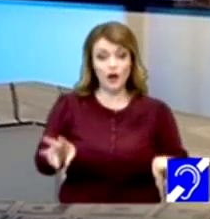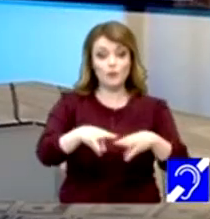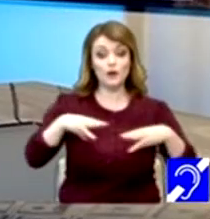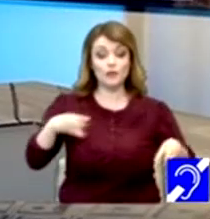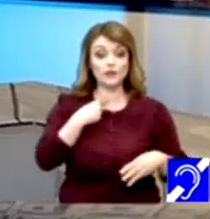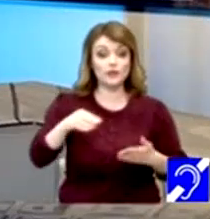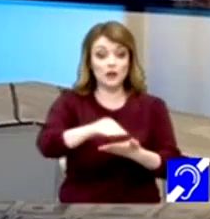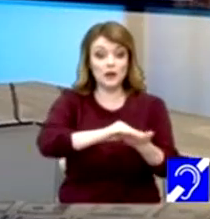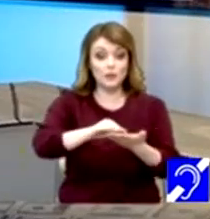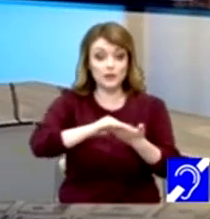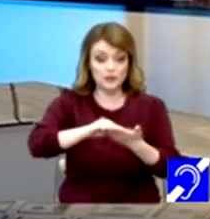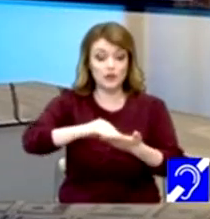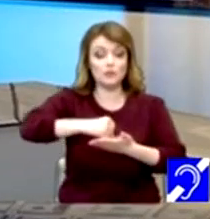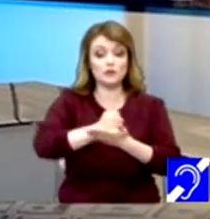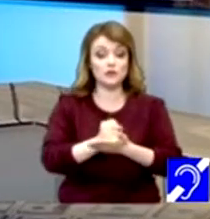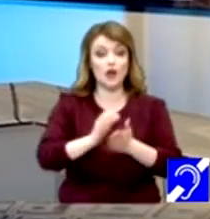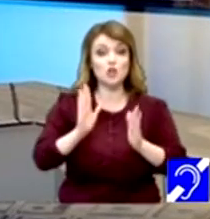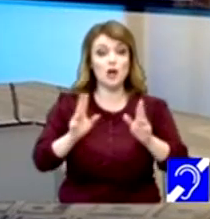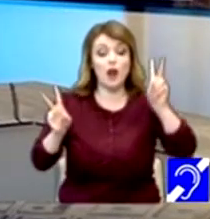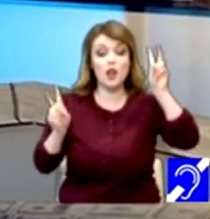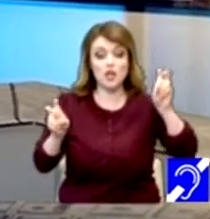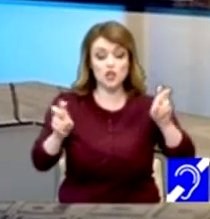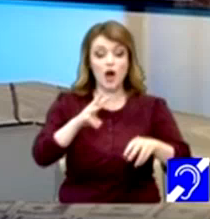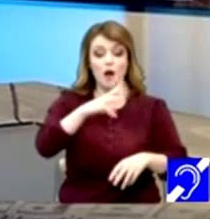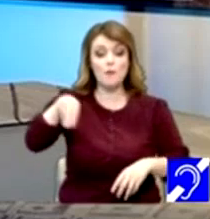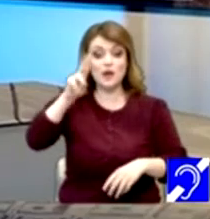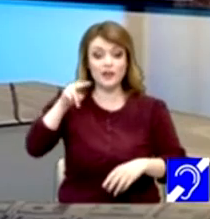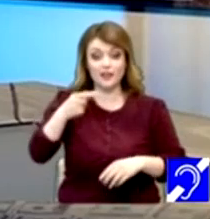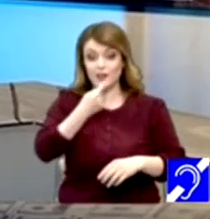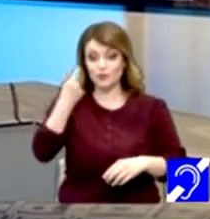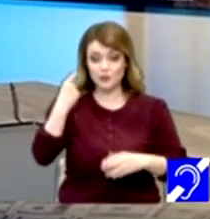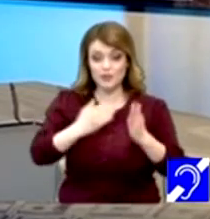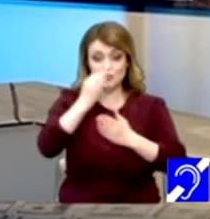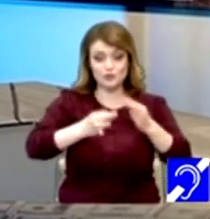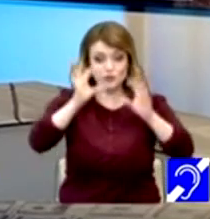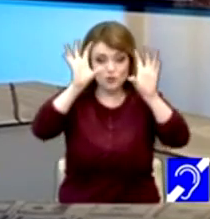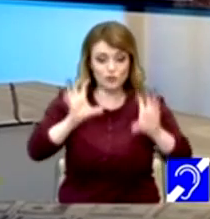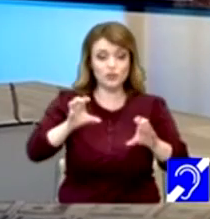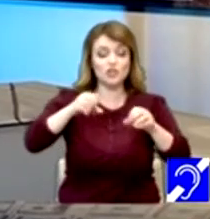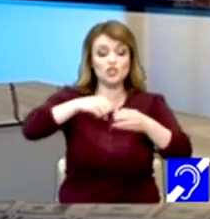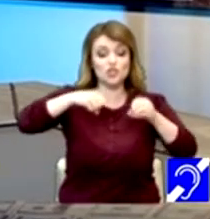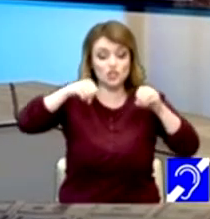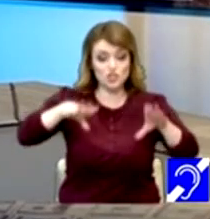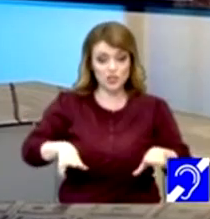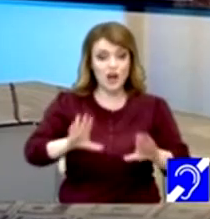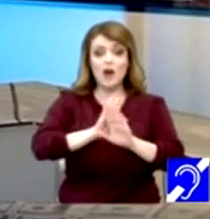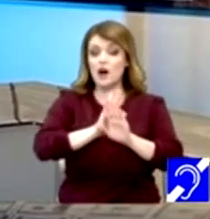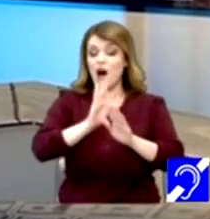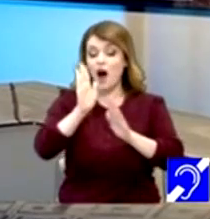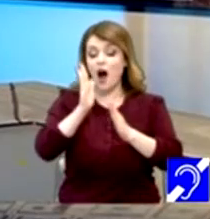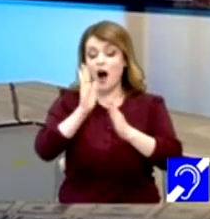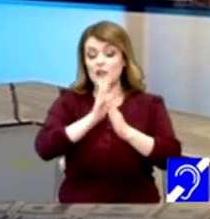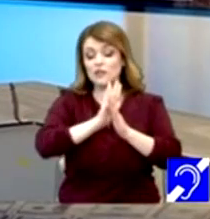Parlamentul a votat repetat abrogarea așa-numitei legi a miliardului, deși inițial Curtea Constituțională a declarat ilegală anularea